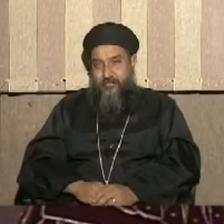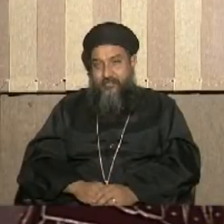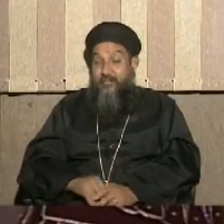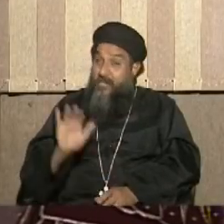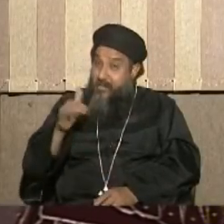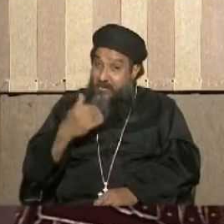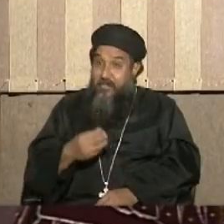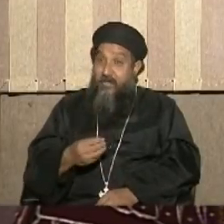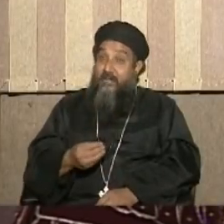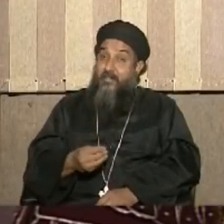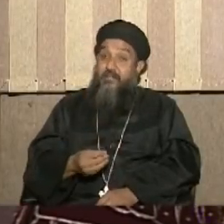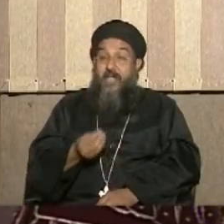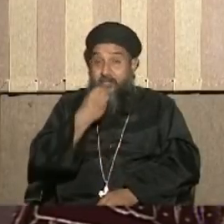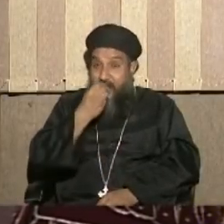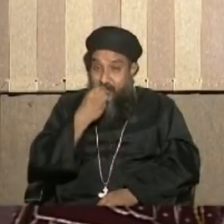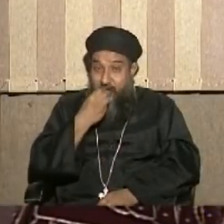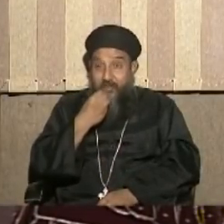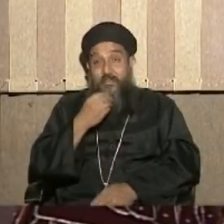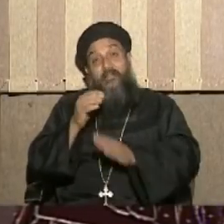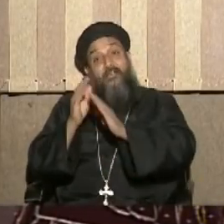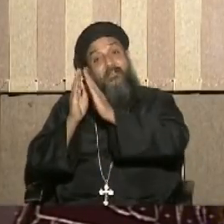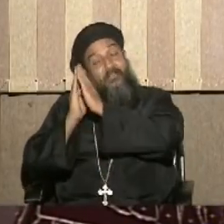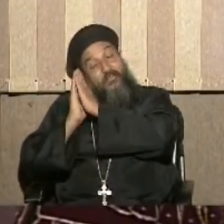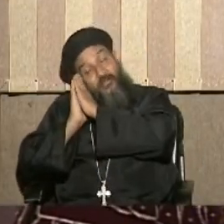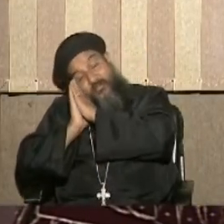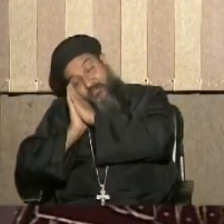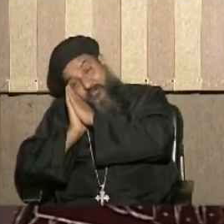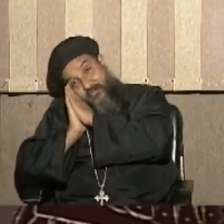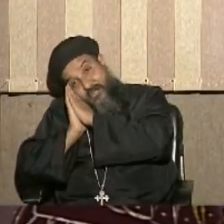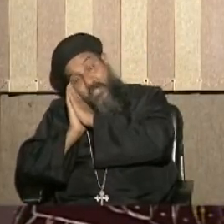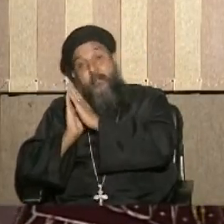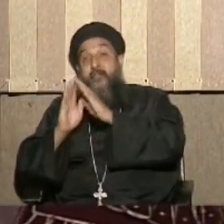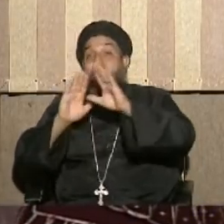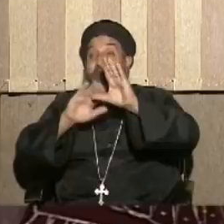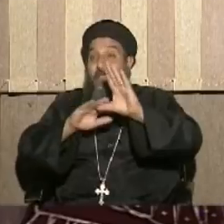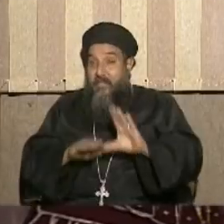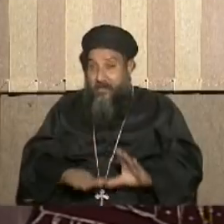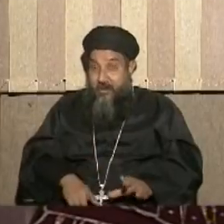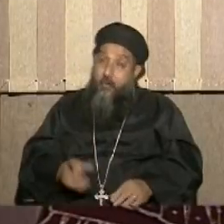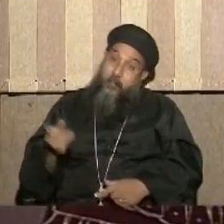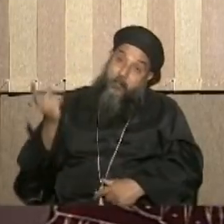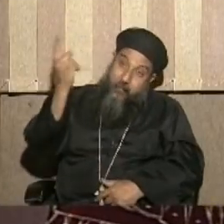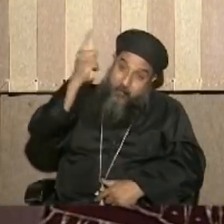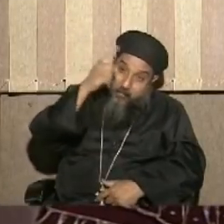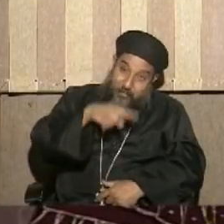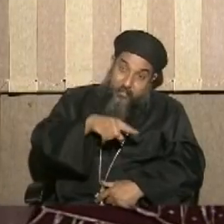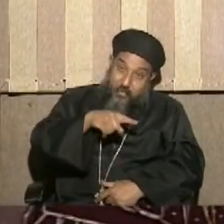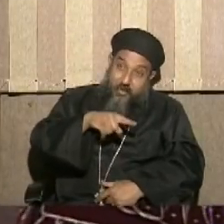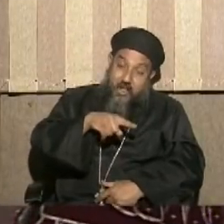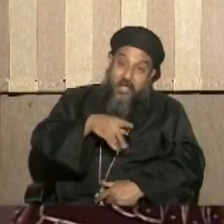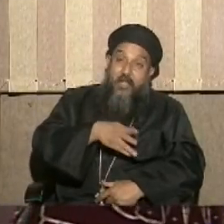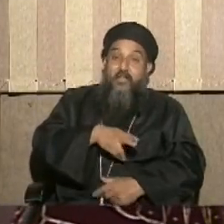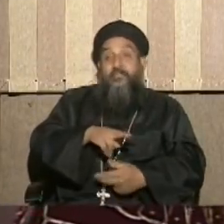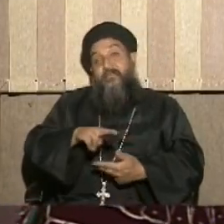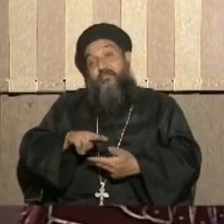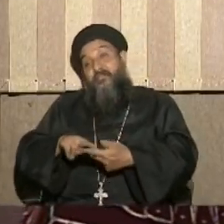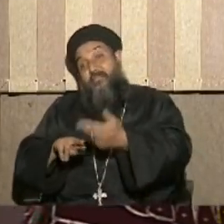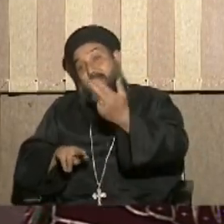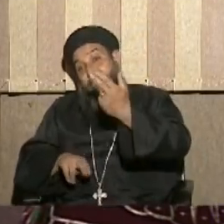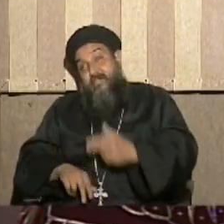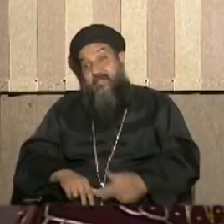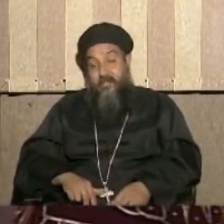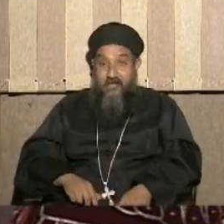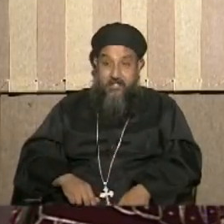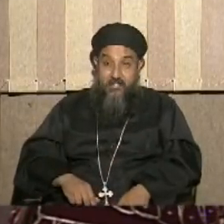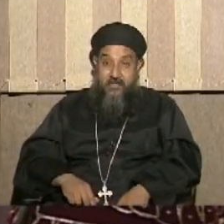ليك يا زلمي، هلا رح نفوت نتعشى، الليلة رح تنام هون، وعبكرة حنروح لإلهم. ما